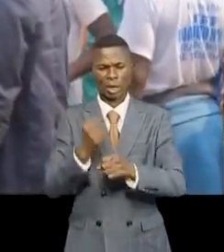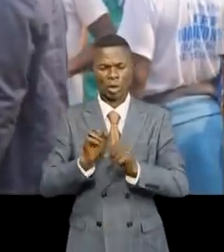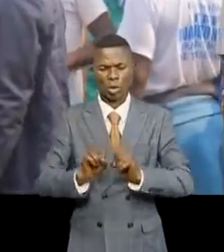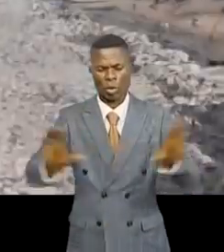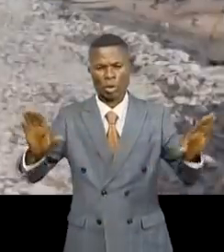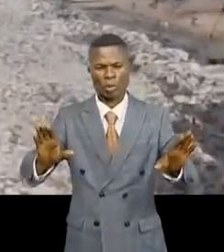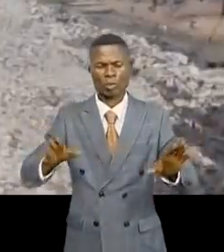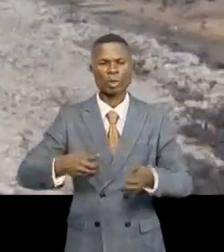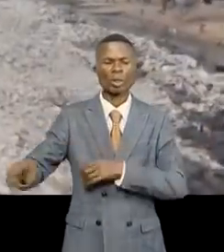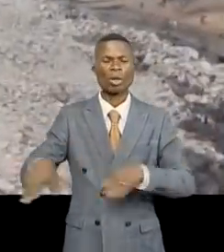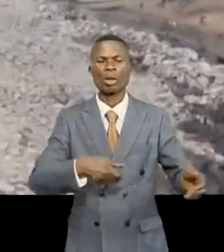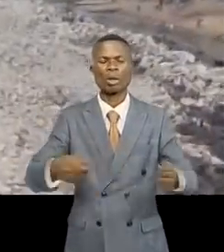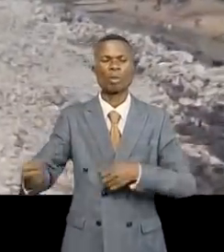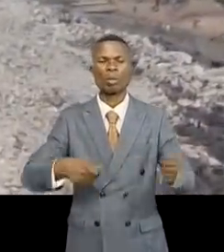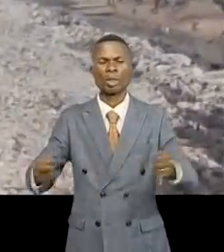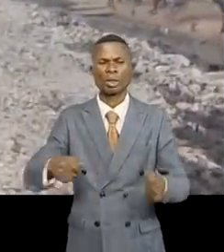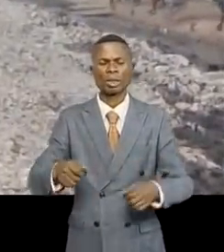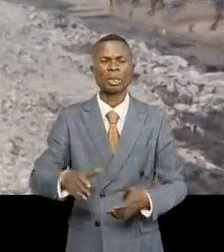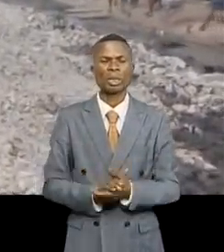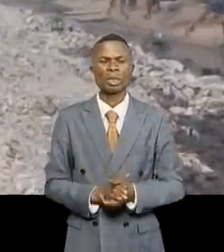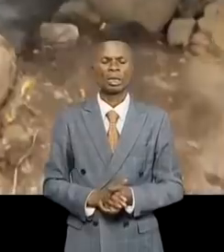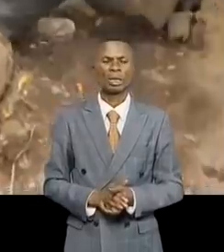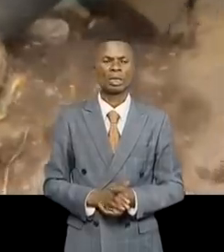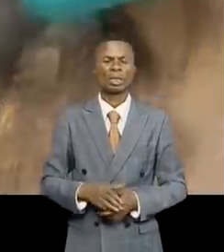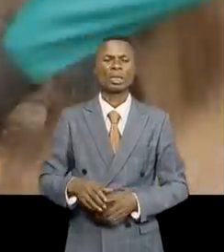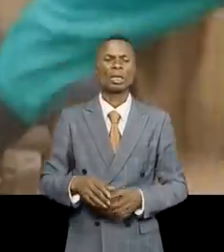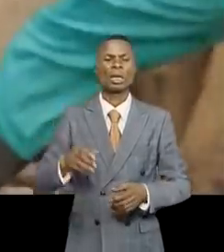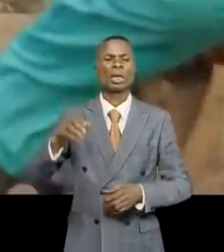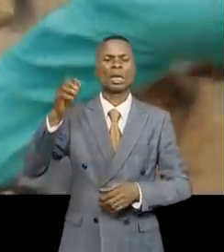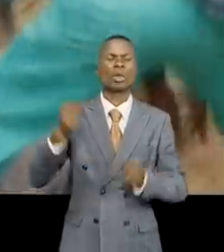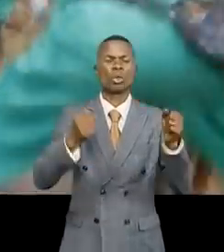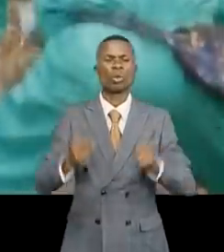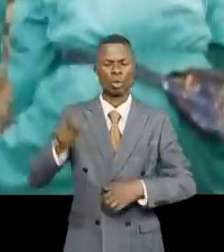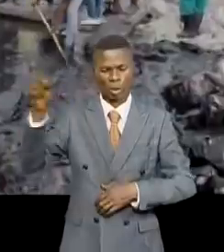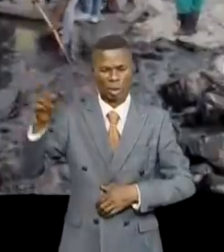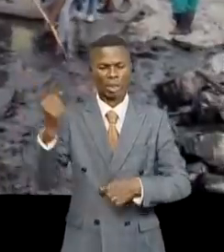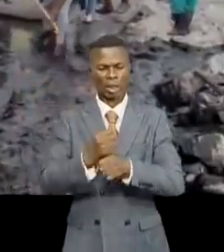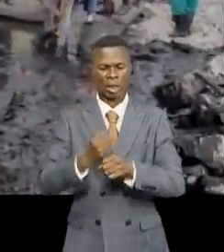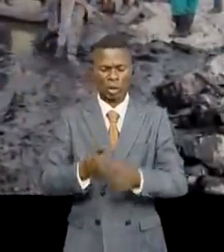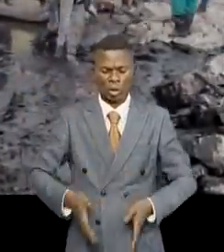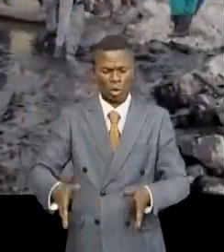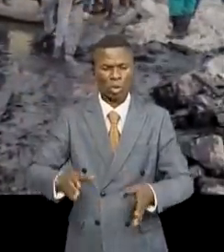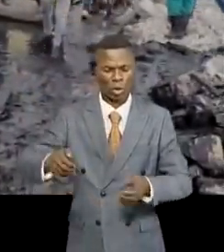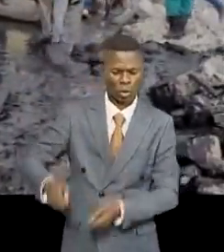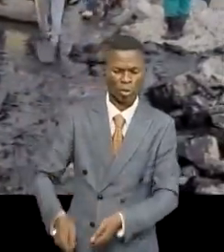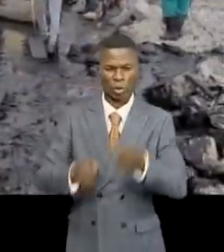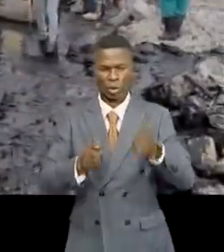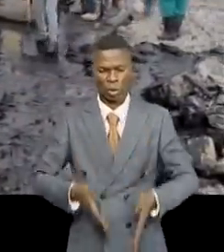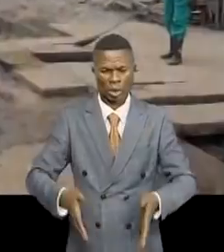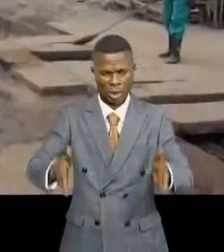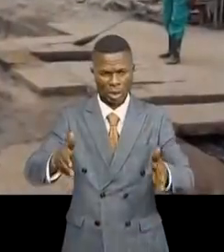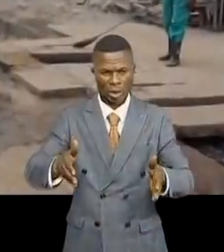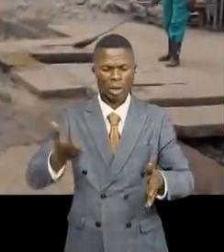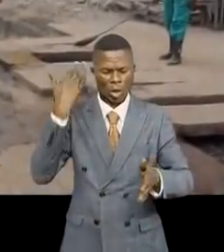marché Zigida sur la bouillonnante avenue Dima. Ici, les caniveaux sont vidés. Les artères reprennent